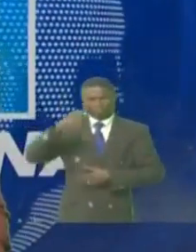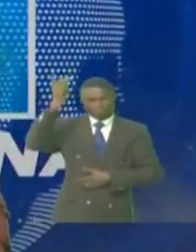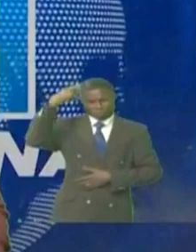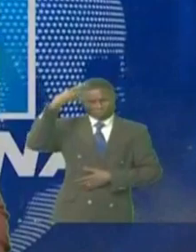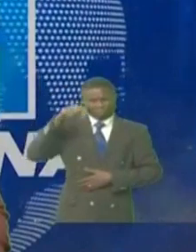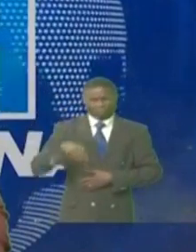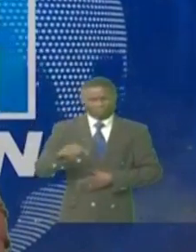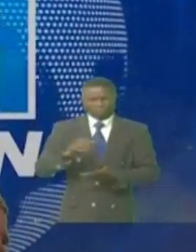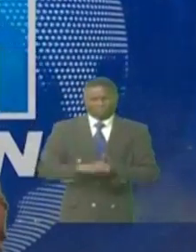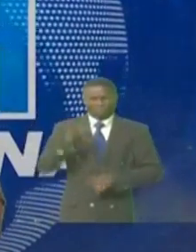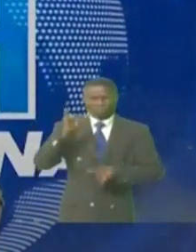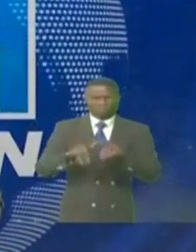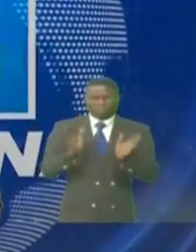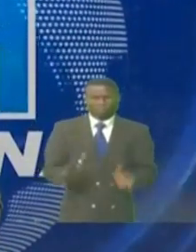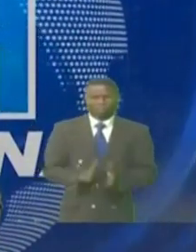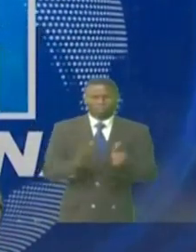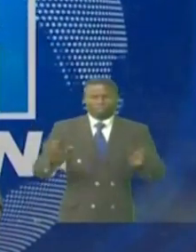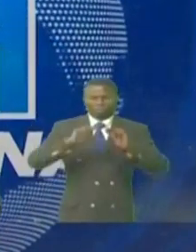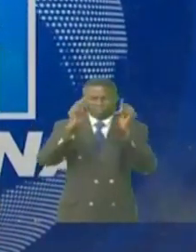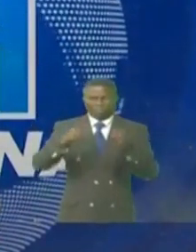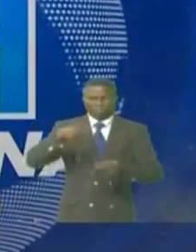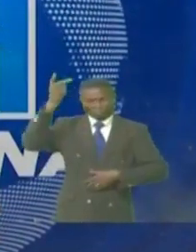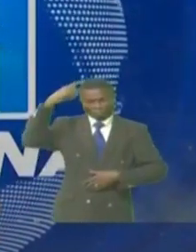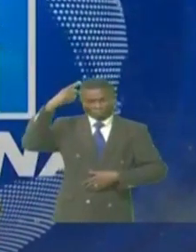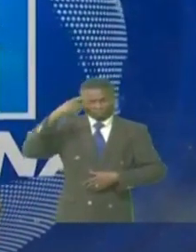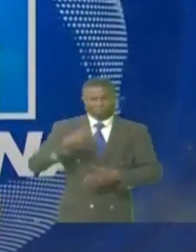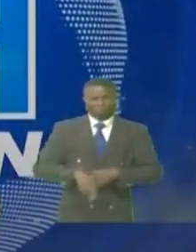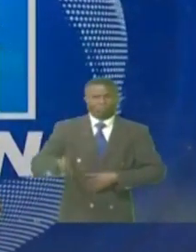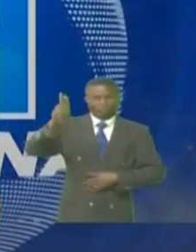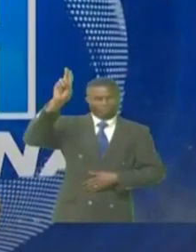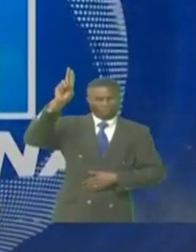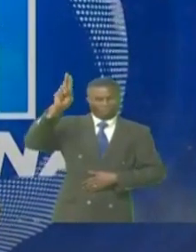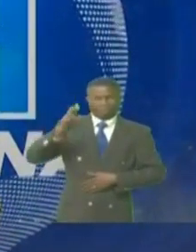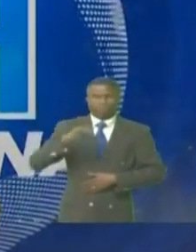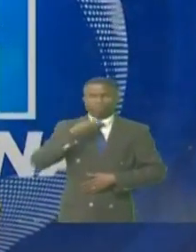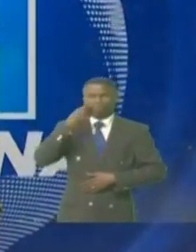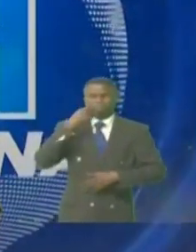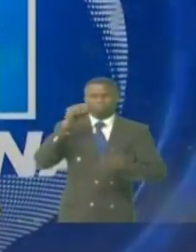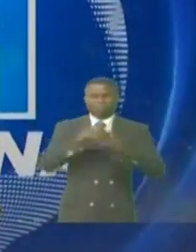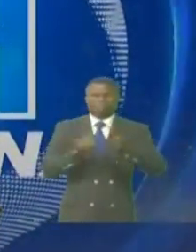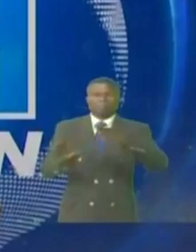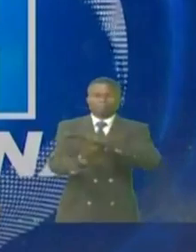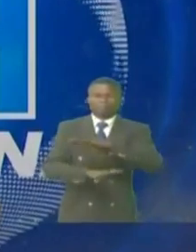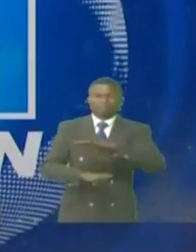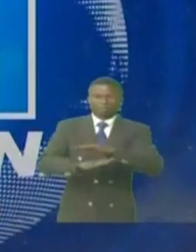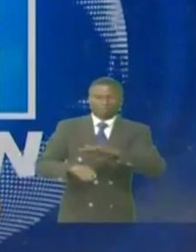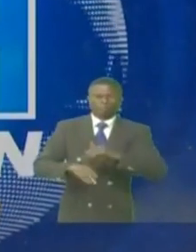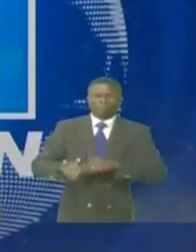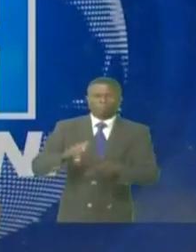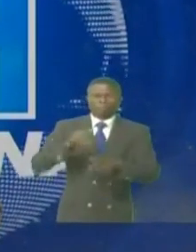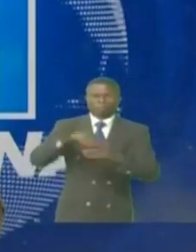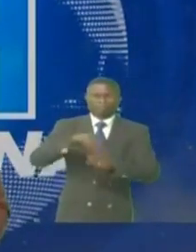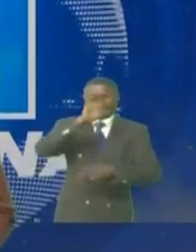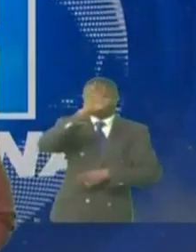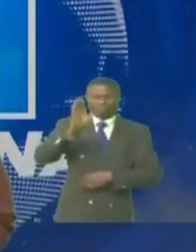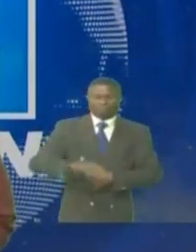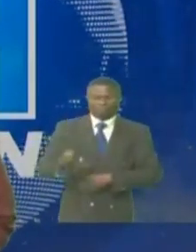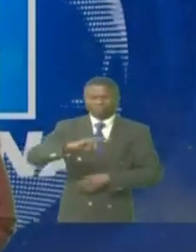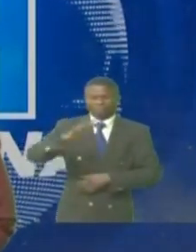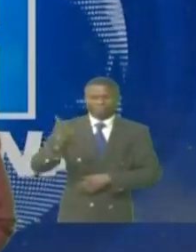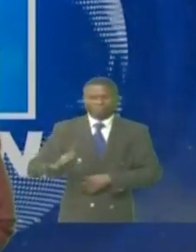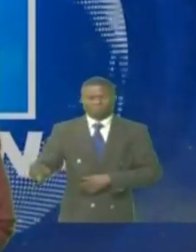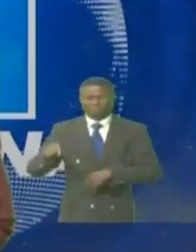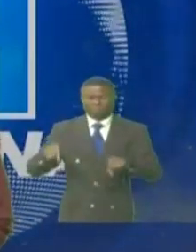Politique, le secrétaire général du parti présidentiel face à la base de l'UDPS, c'était dans la commune de Kisenso, ici